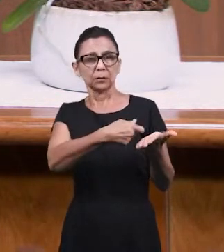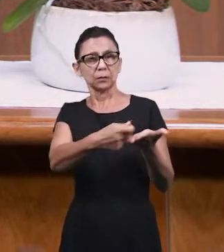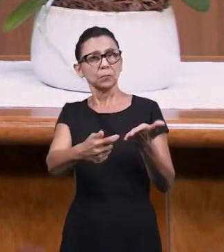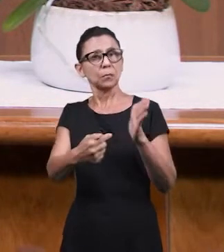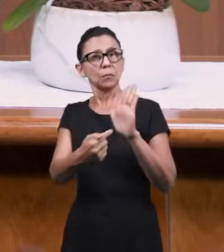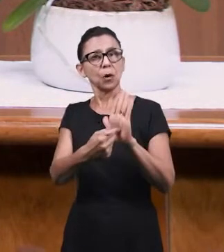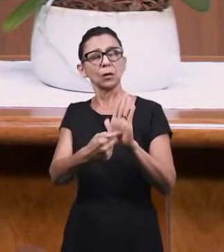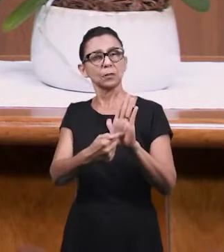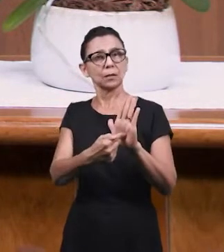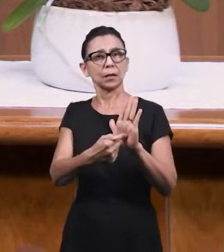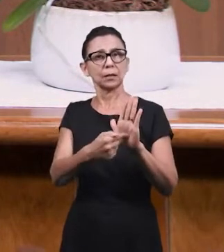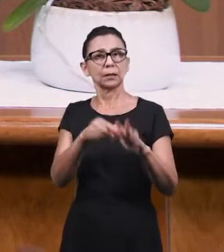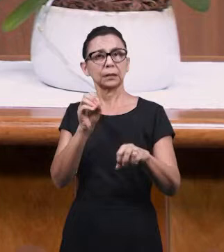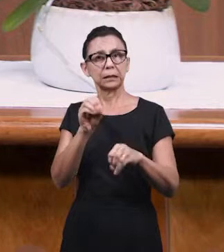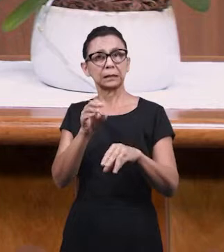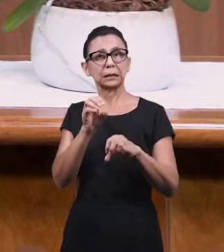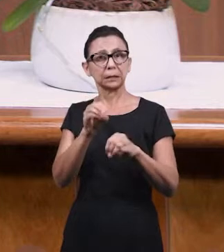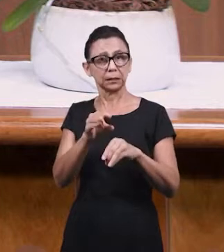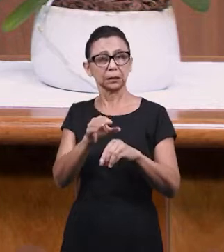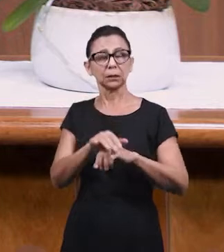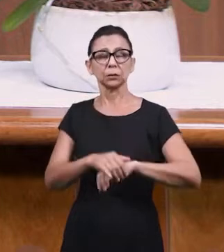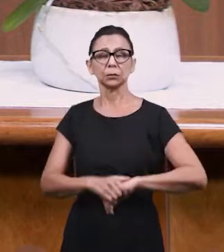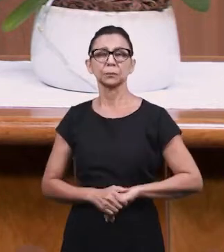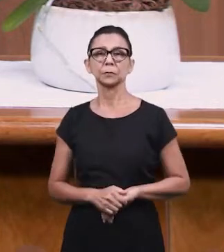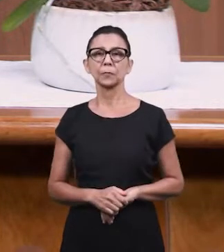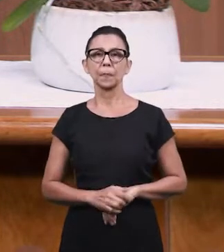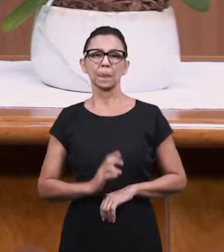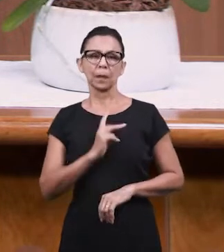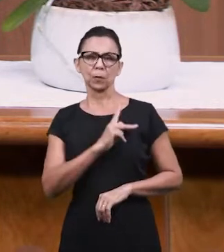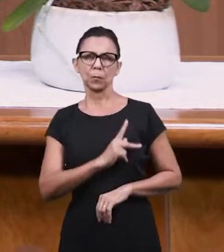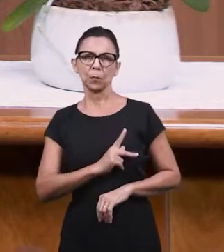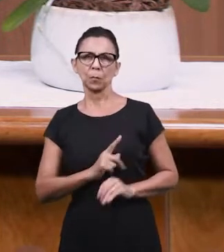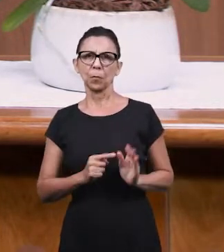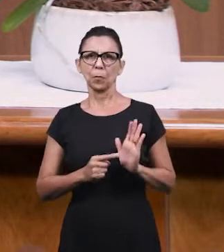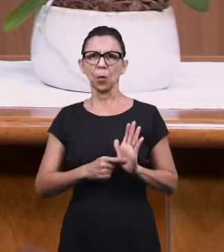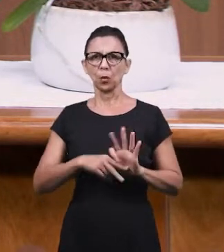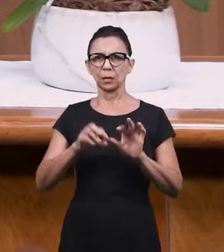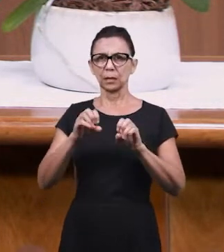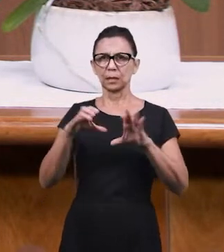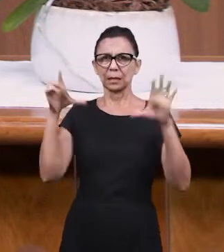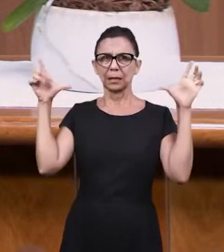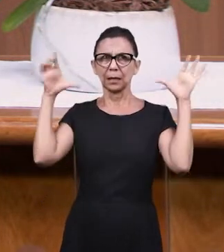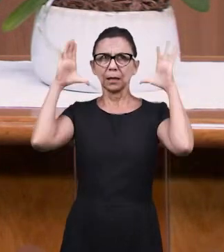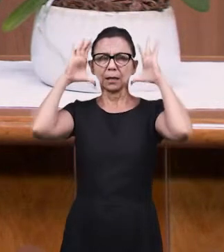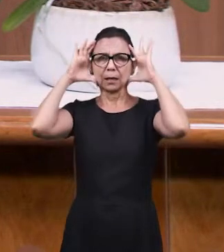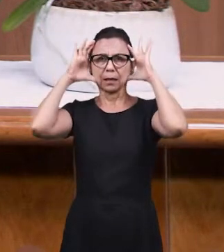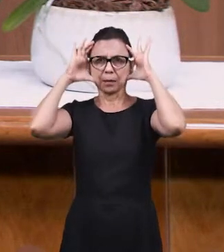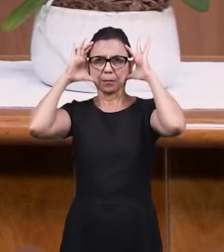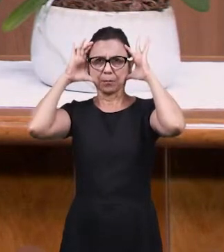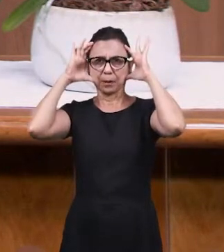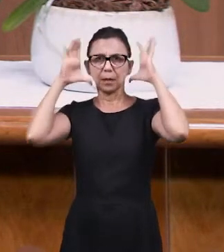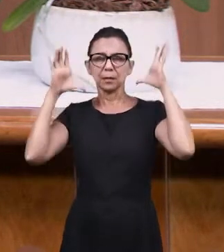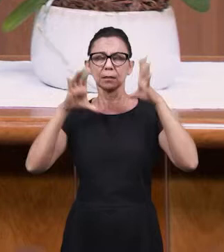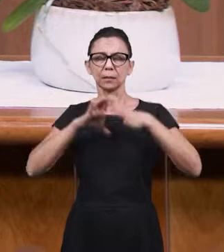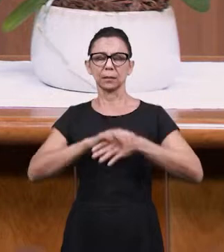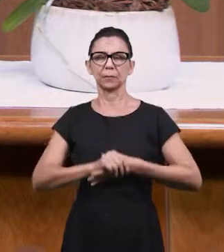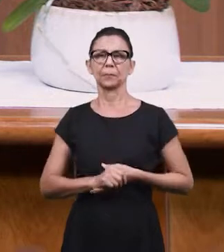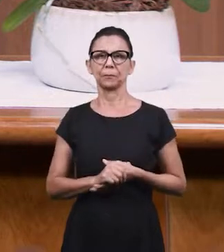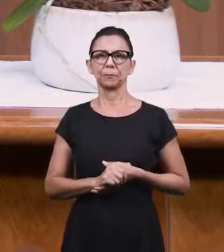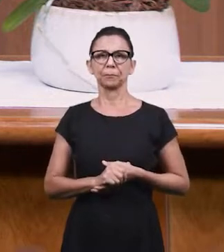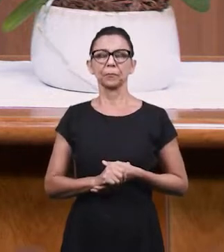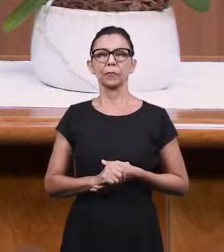Mais quand tu parles de tête, et Paul a dit dans ses lettres, donc